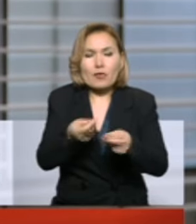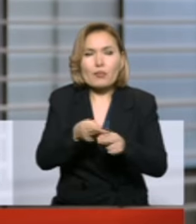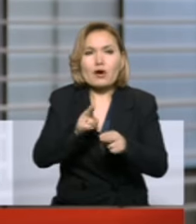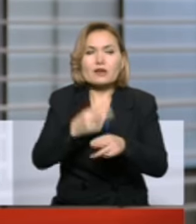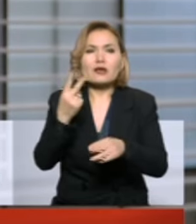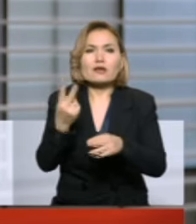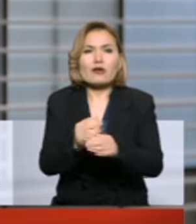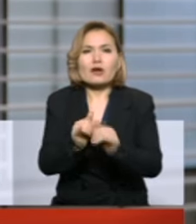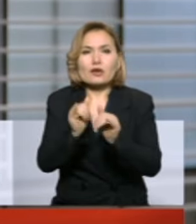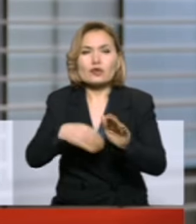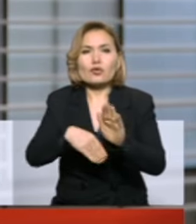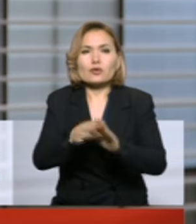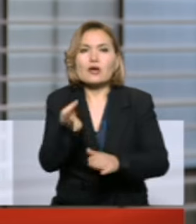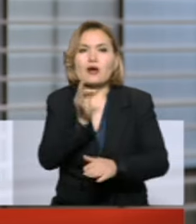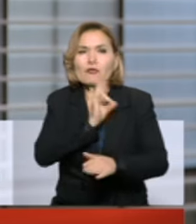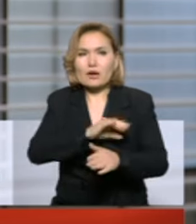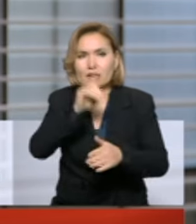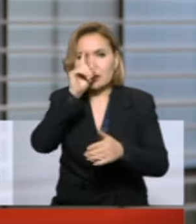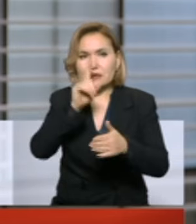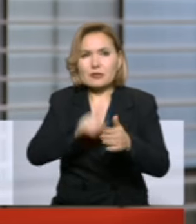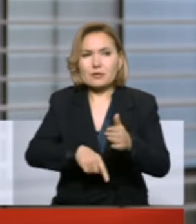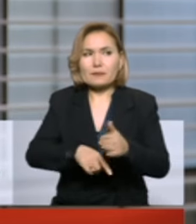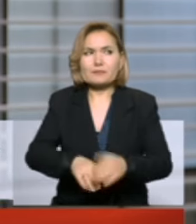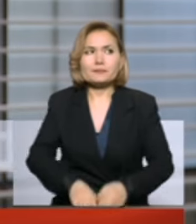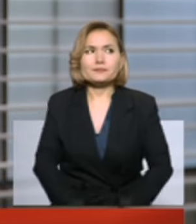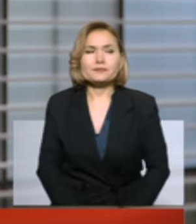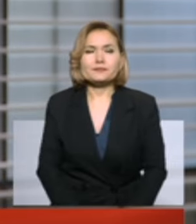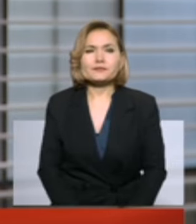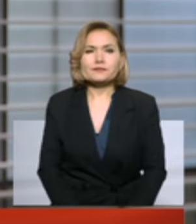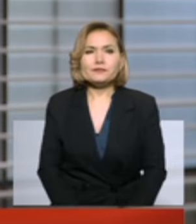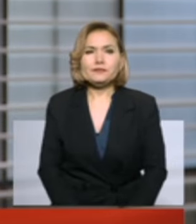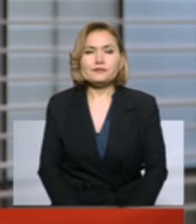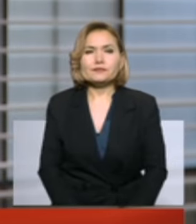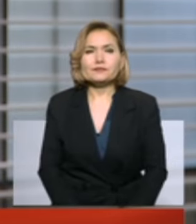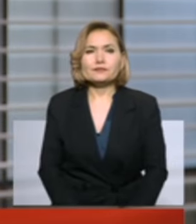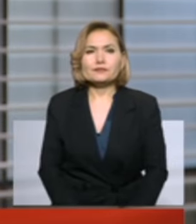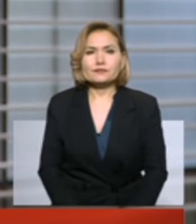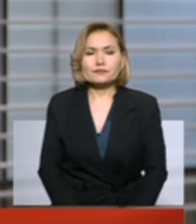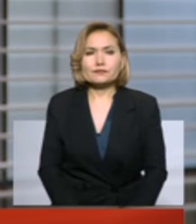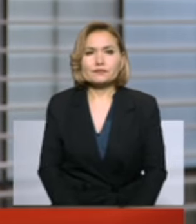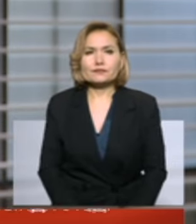еселей түсетініне сенімді. Досжан Маратұлы, Нұрболат Сұлтанхамит, Ұлттық арна.